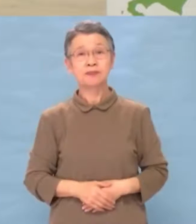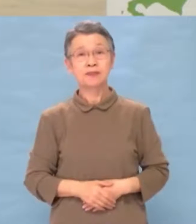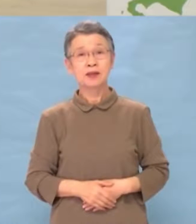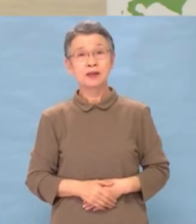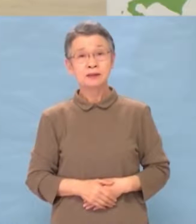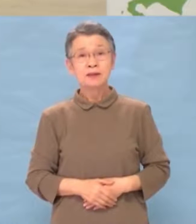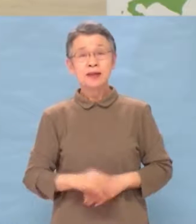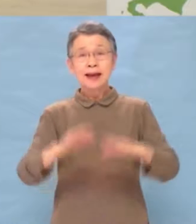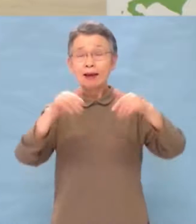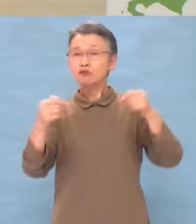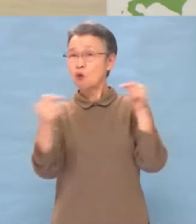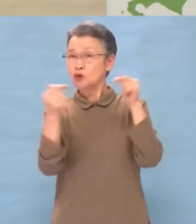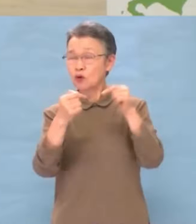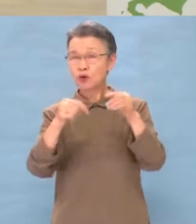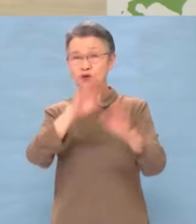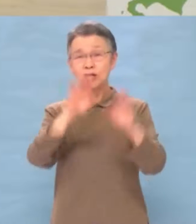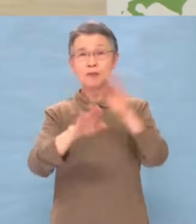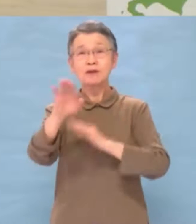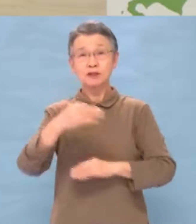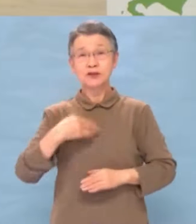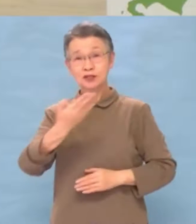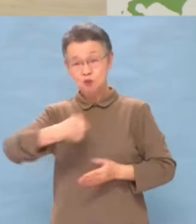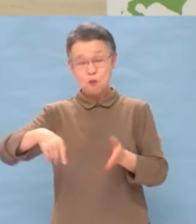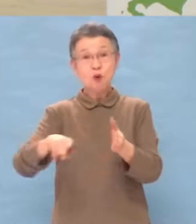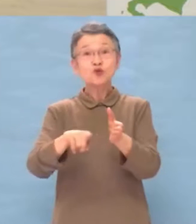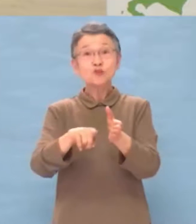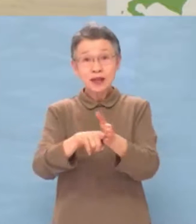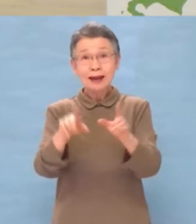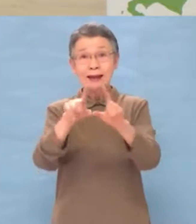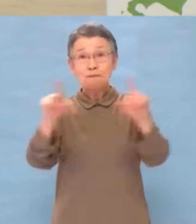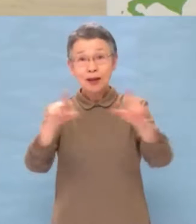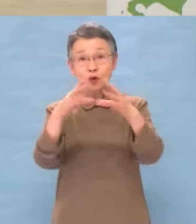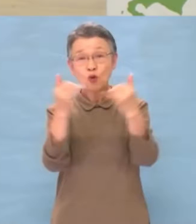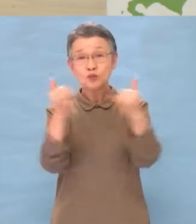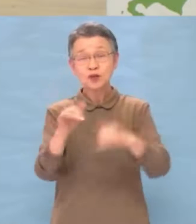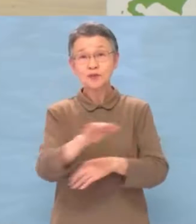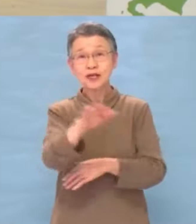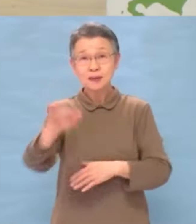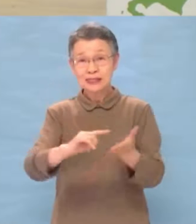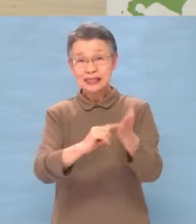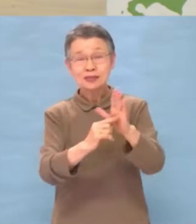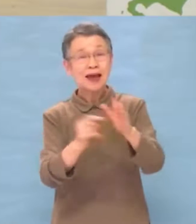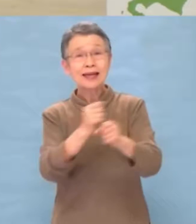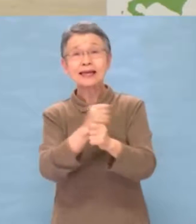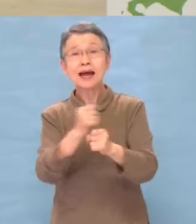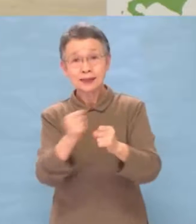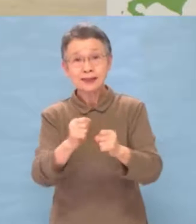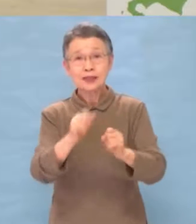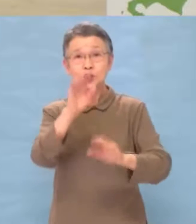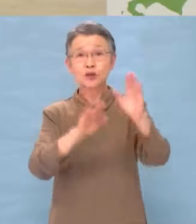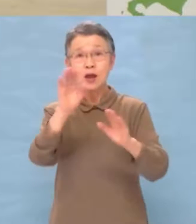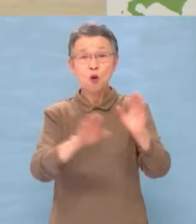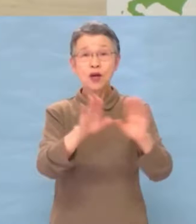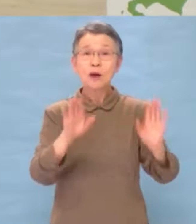もとより外交交渉でありますので、私ども含めて一般の国民の方々に示されないことの現状